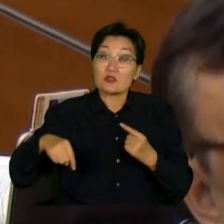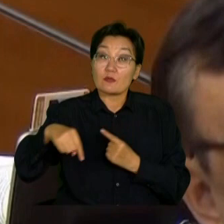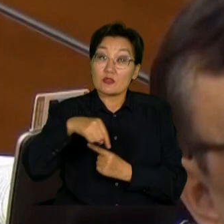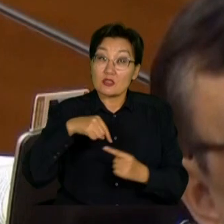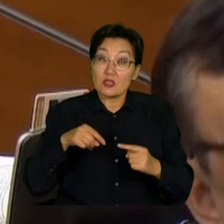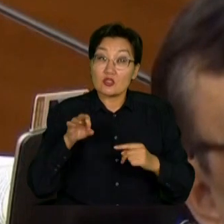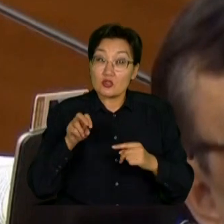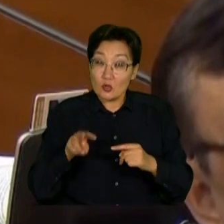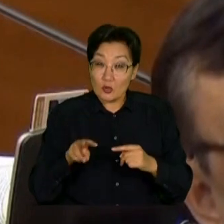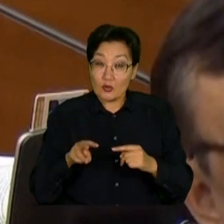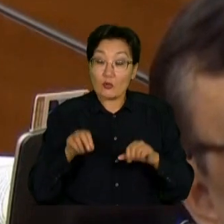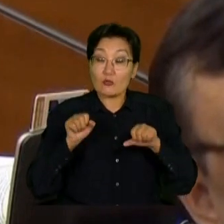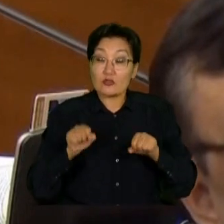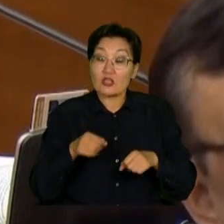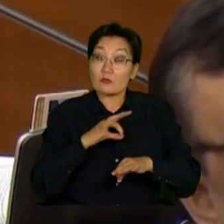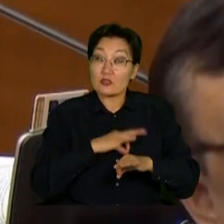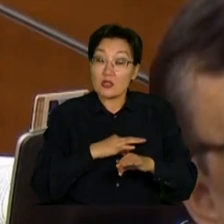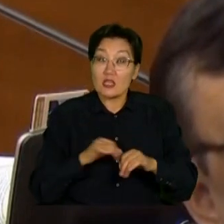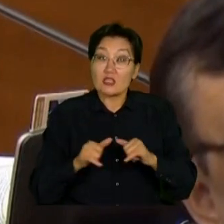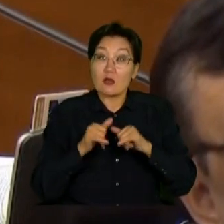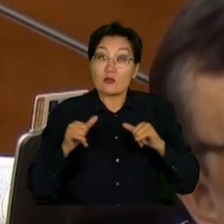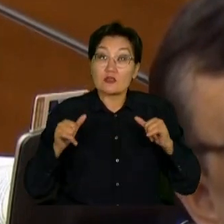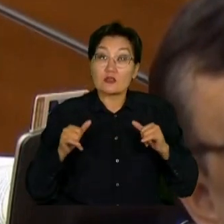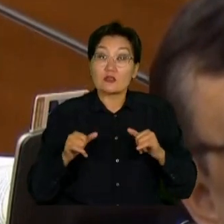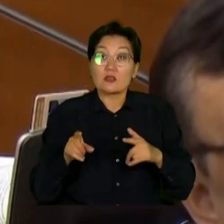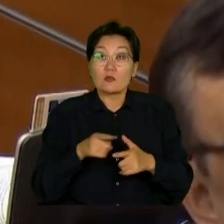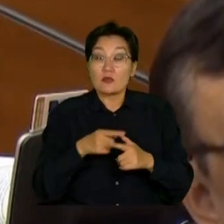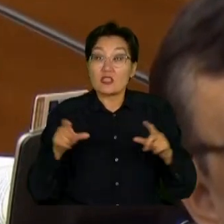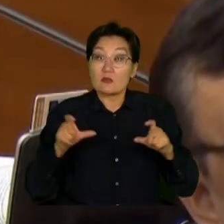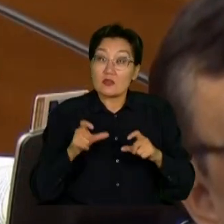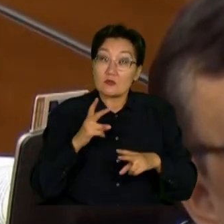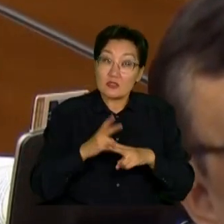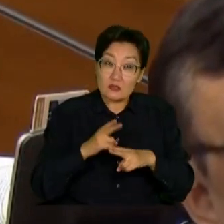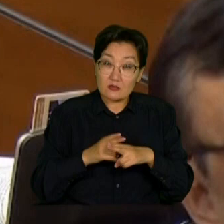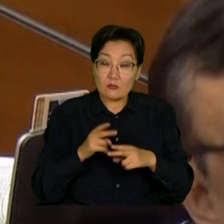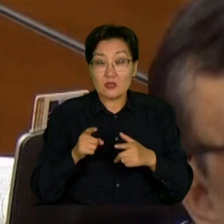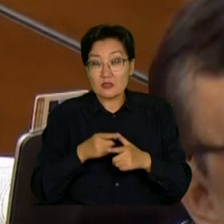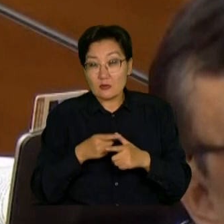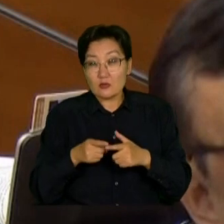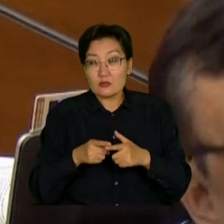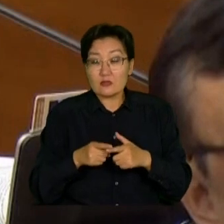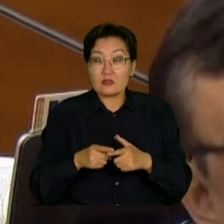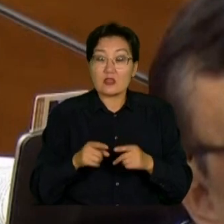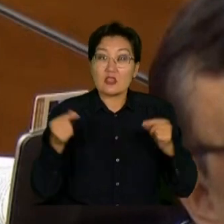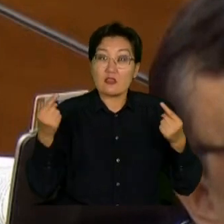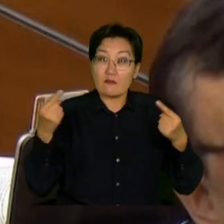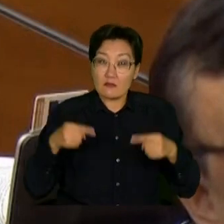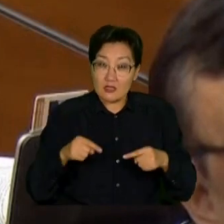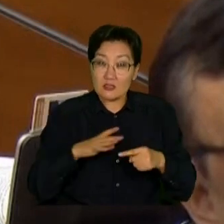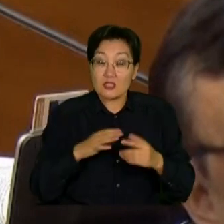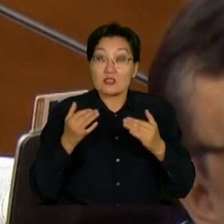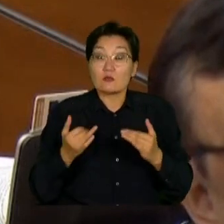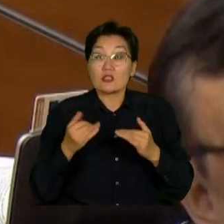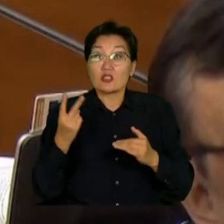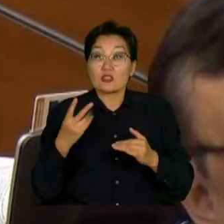бизнестің сол мүмкіншілікті пайдаланып дамуына біресе пандемия кедергі болды, біресе кеп инфляция орды. Енді